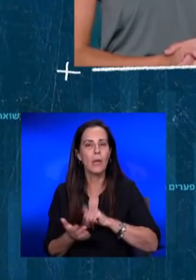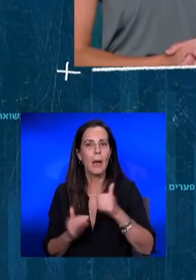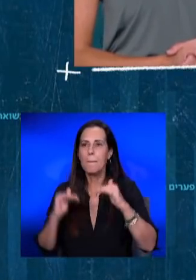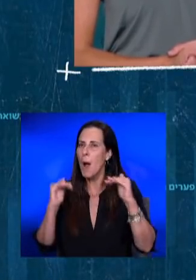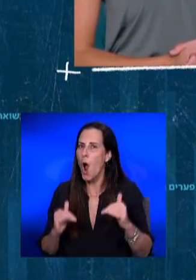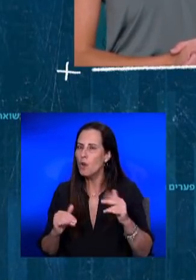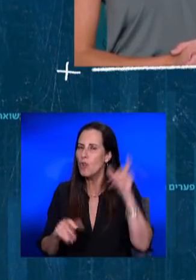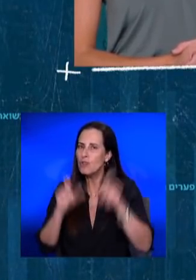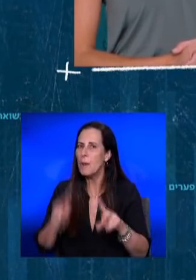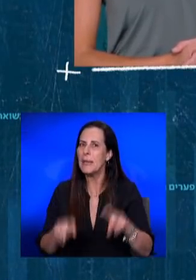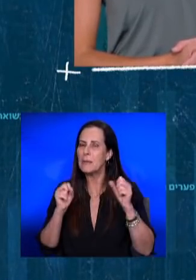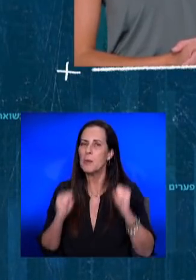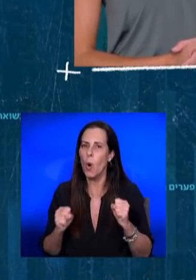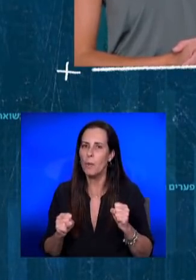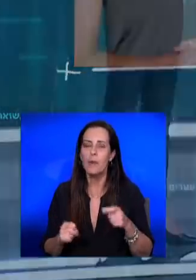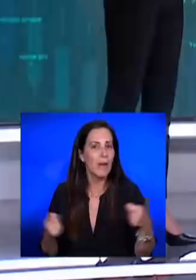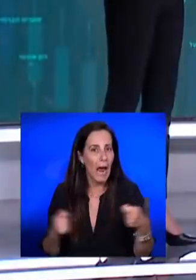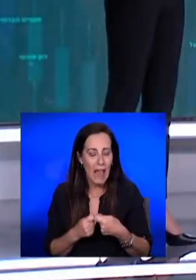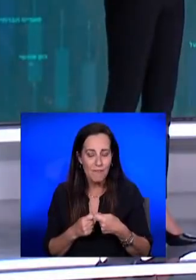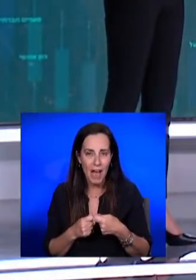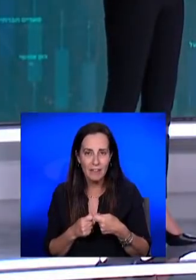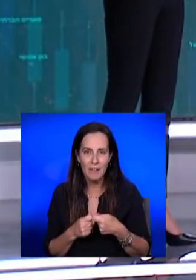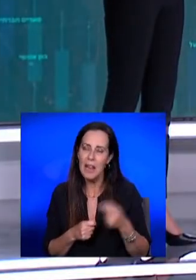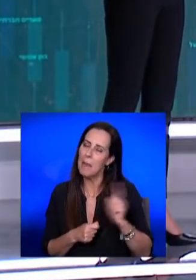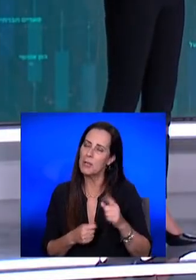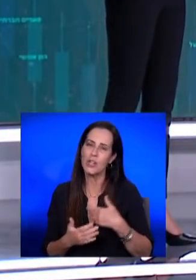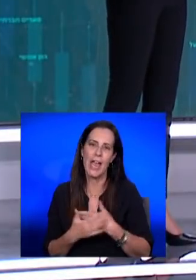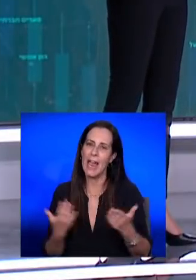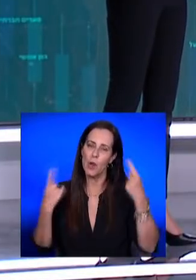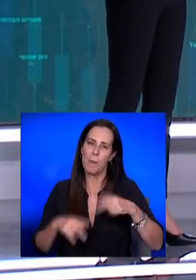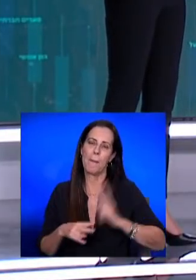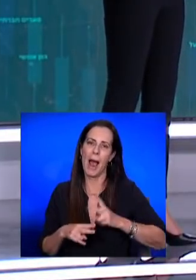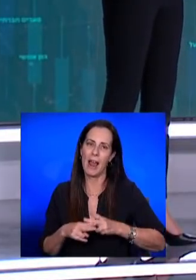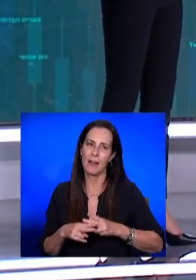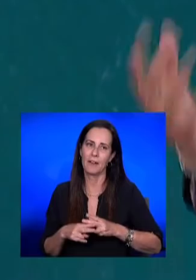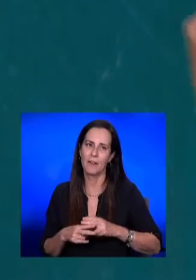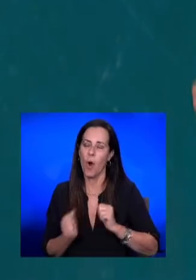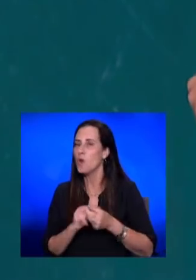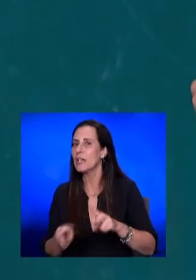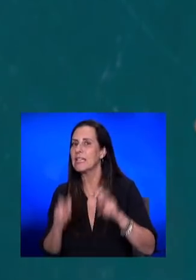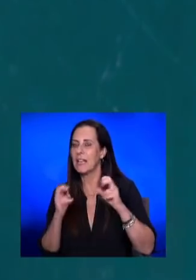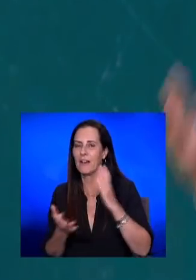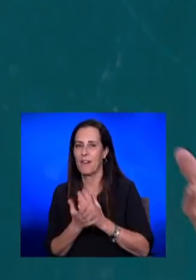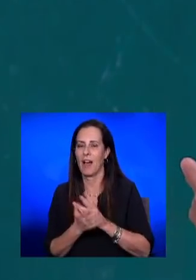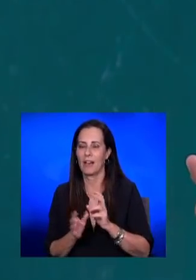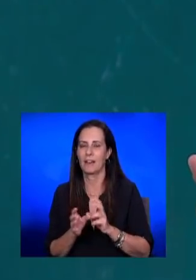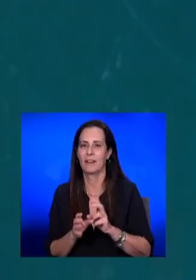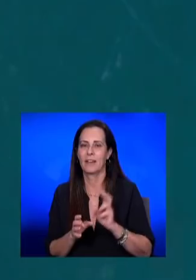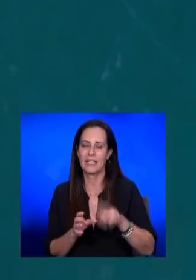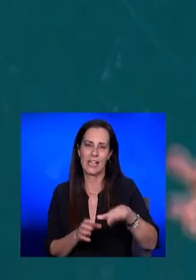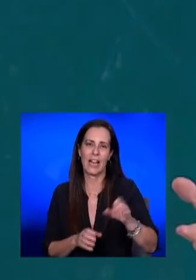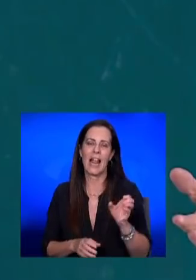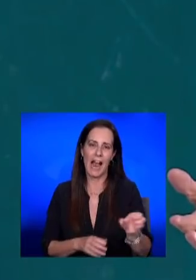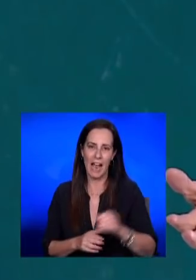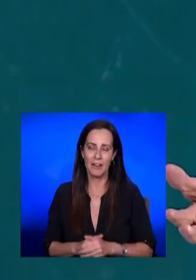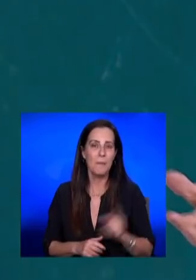ממוצעות בביטוח לאומי, והיא רלוונטית בעיקר למי שאין לו ימי מחלה, או שניצל אותם כבר בכניסה של הילד לגן או לבית הספר,